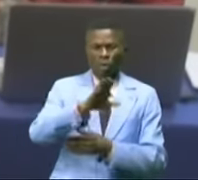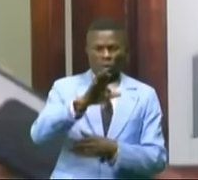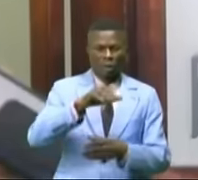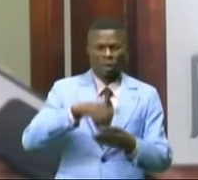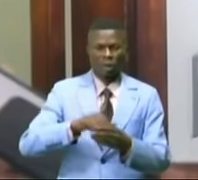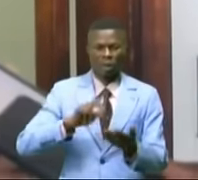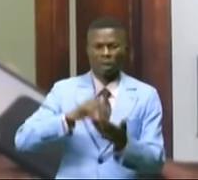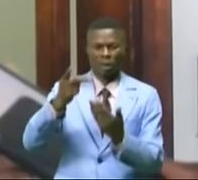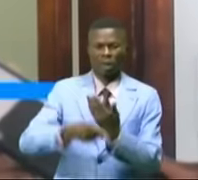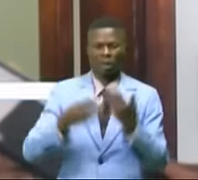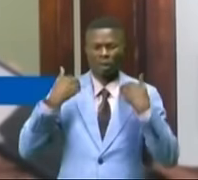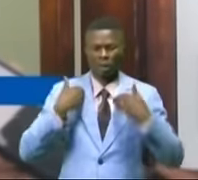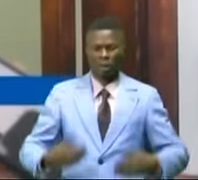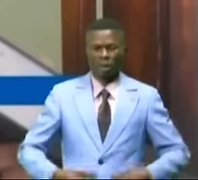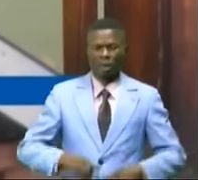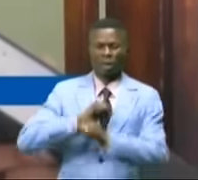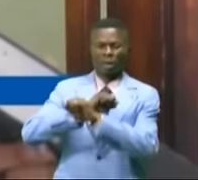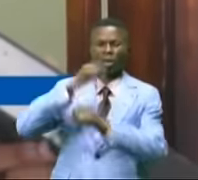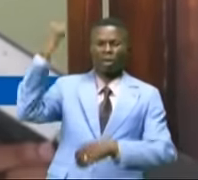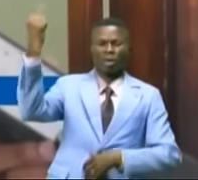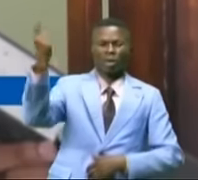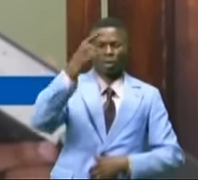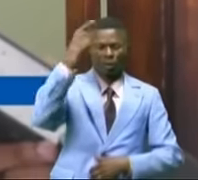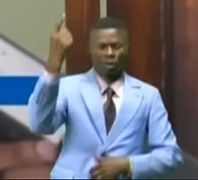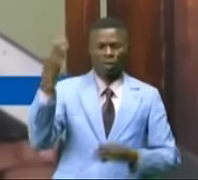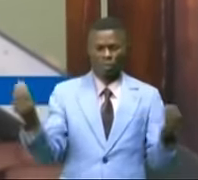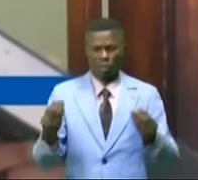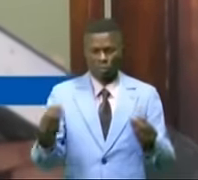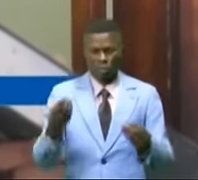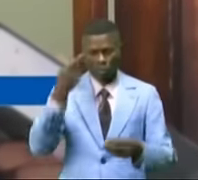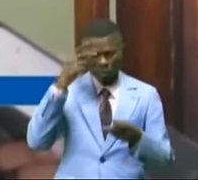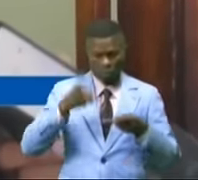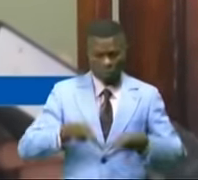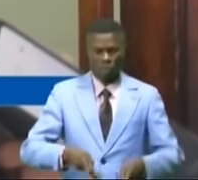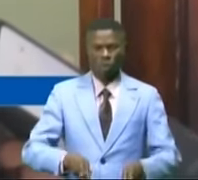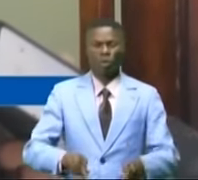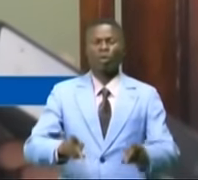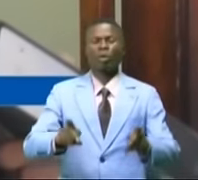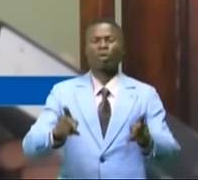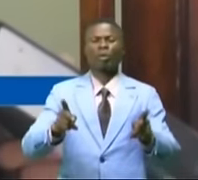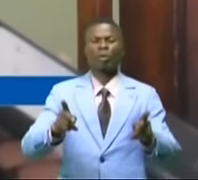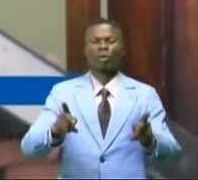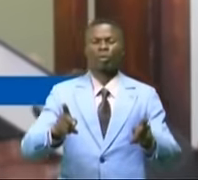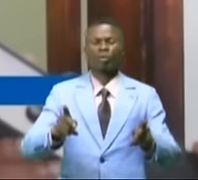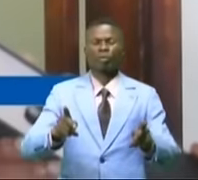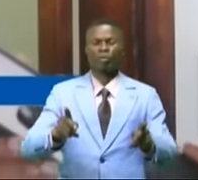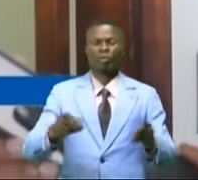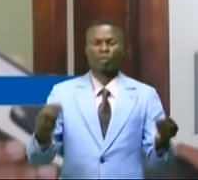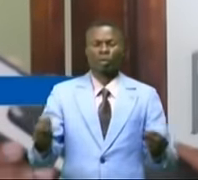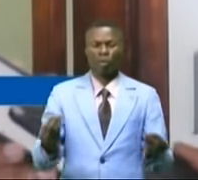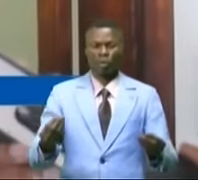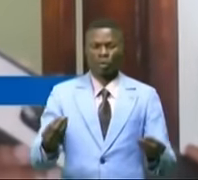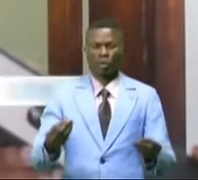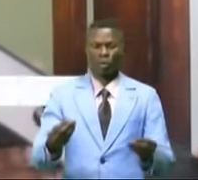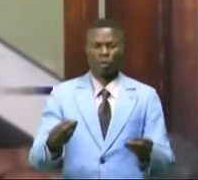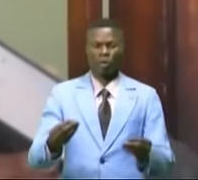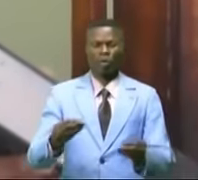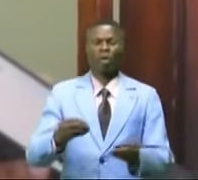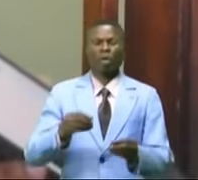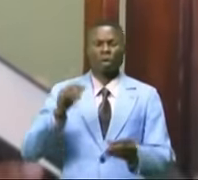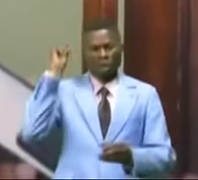cadre de la couverture santé universelle afin de permettre à ce que la